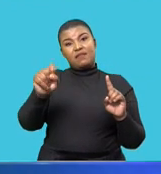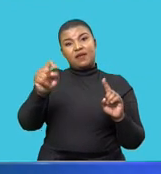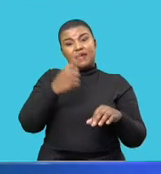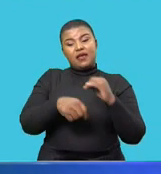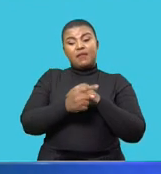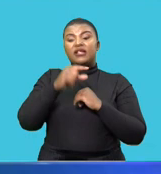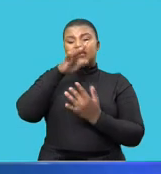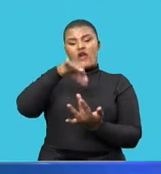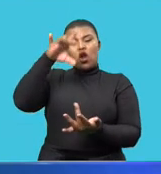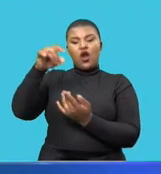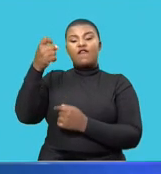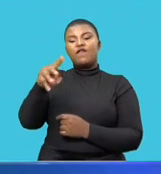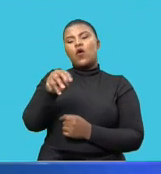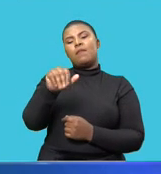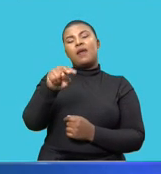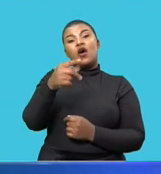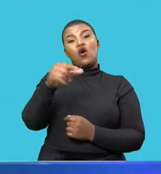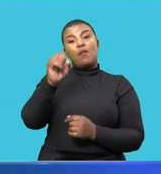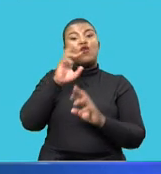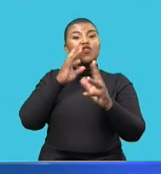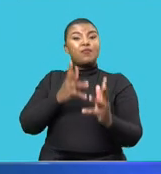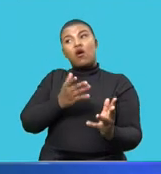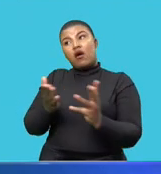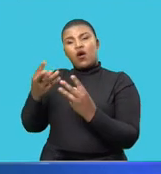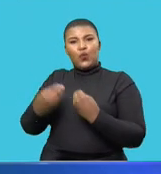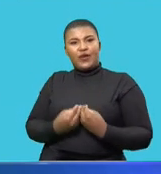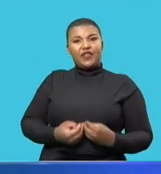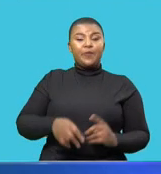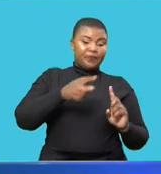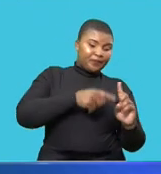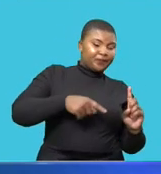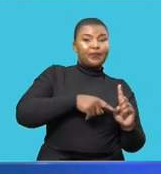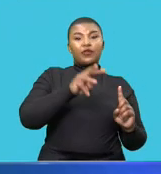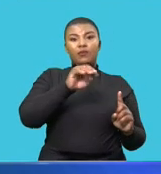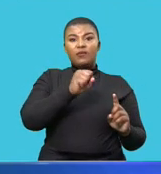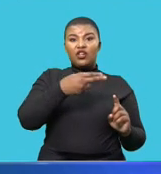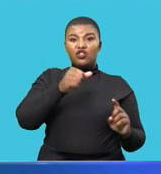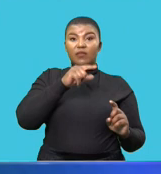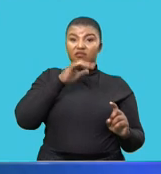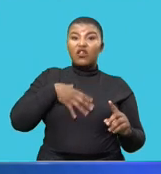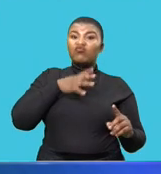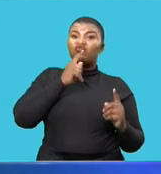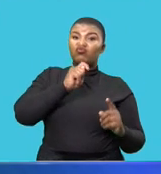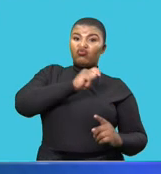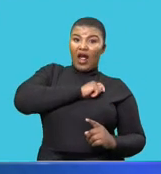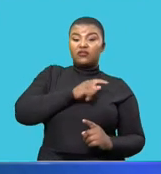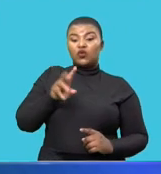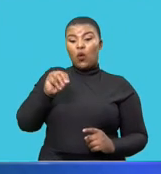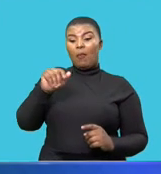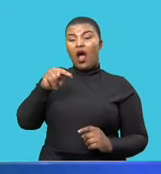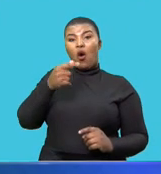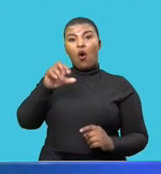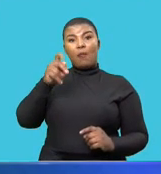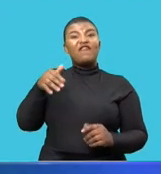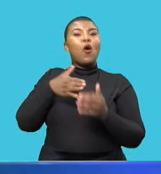Ntshona. Ethetha nonondaba eRandfontein kwangoko namhlanje, uMashaba uvakalisa ukuzithemba kwakhe ekubeni uMangobe ngoyena mntu ofanelekileyo